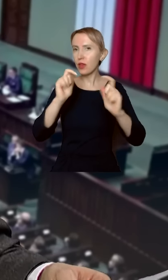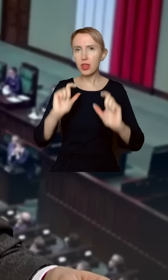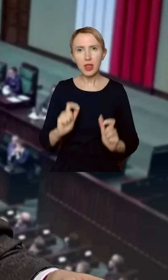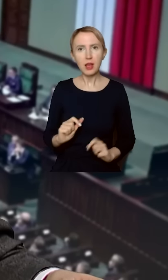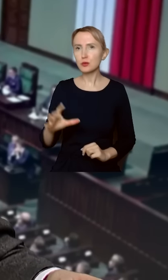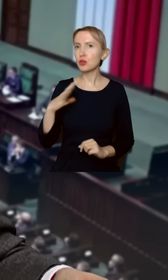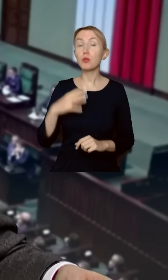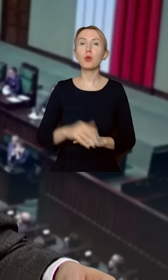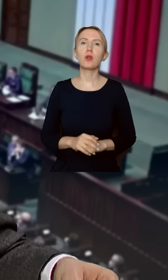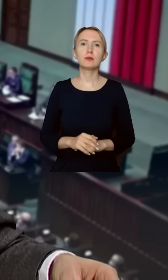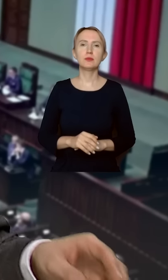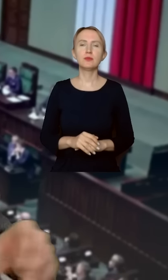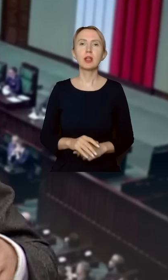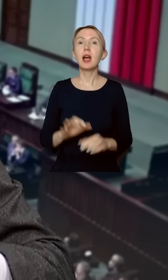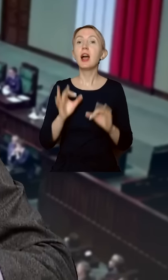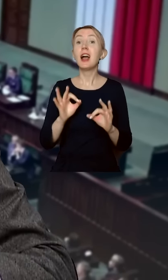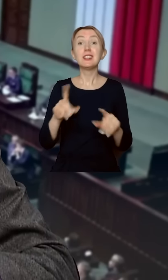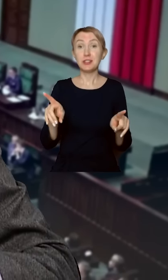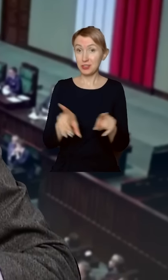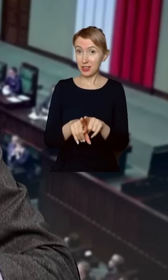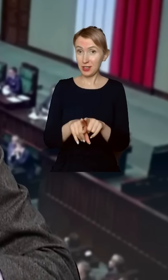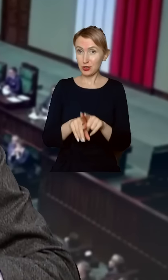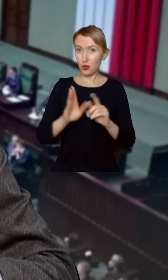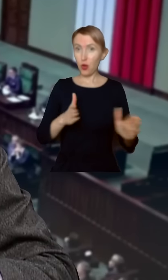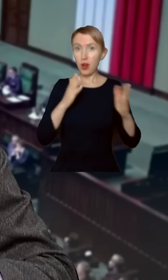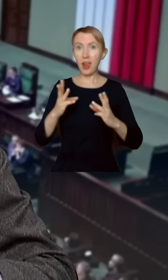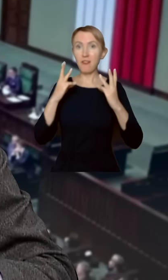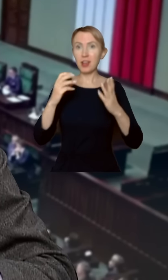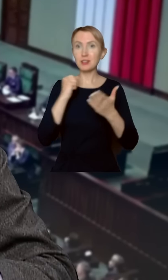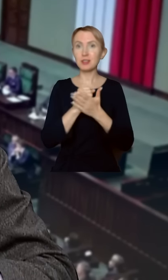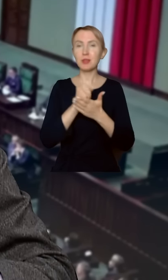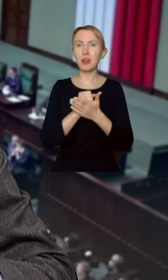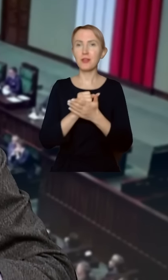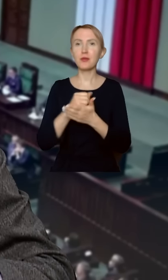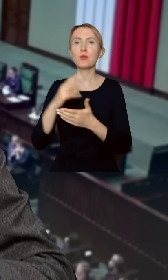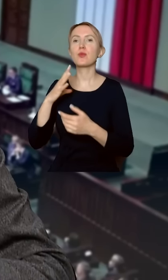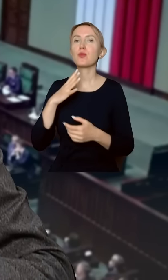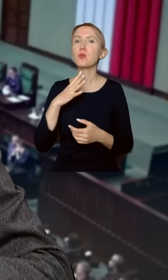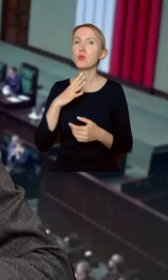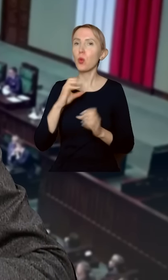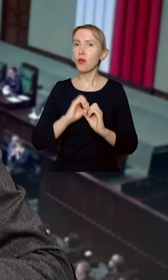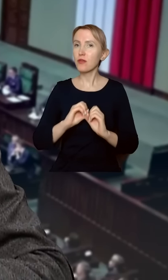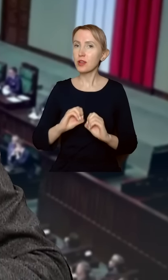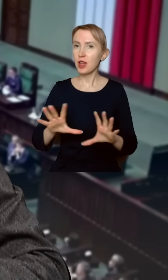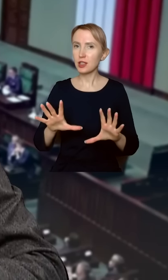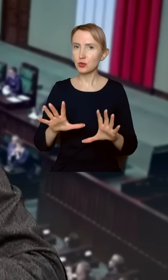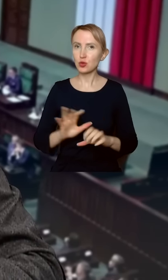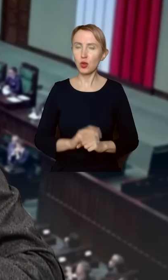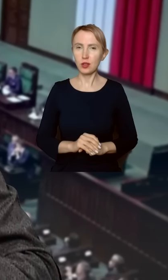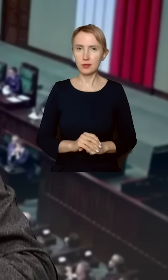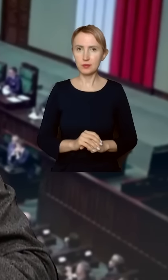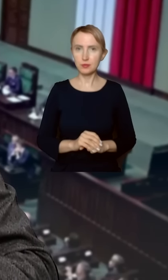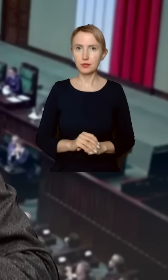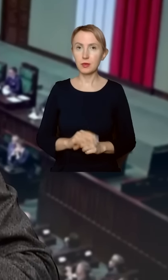Na dziś też kolejne ważne kwestie zostały wyjaśnione i wyprostowane, chociażby przez